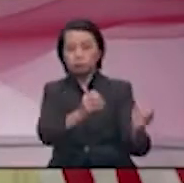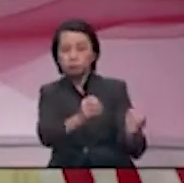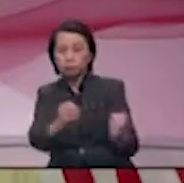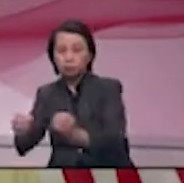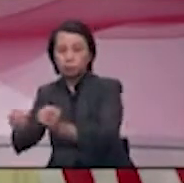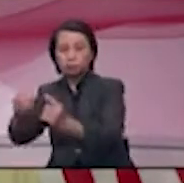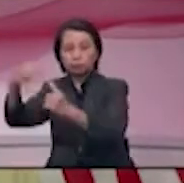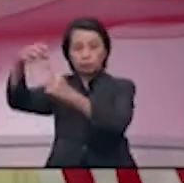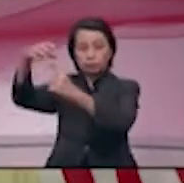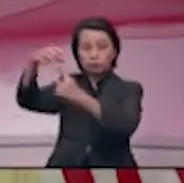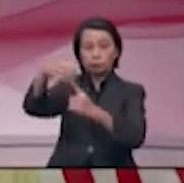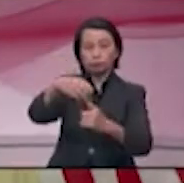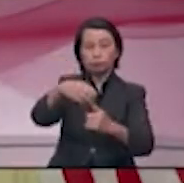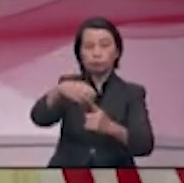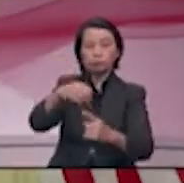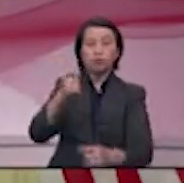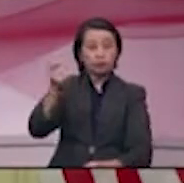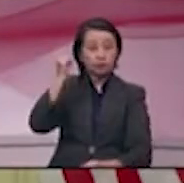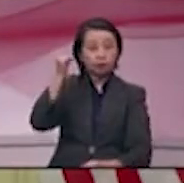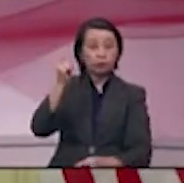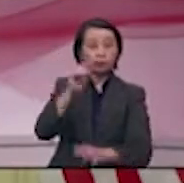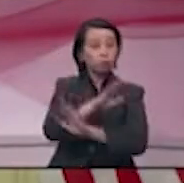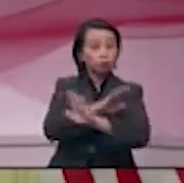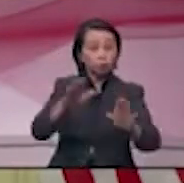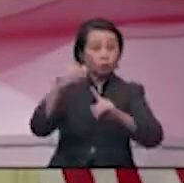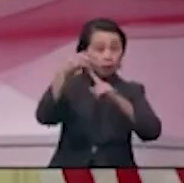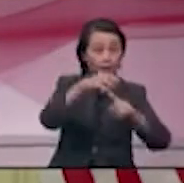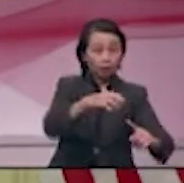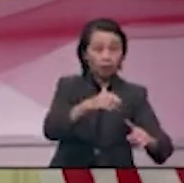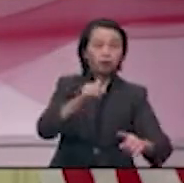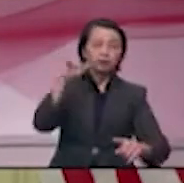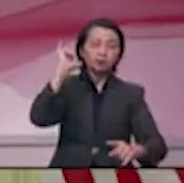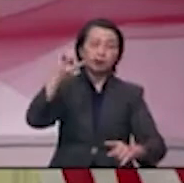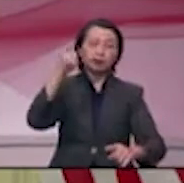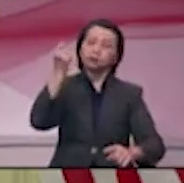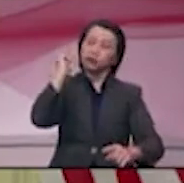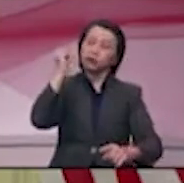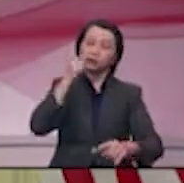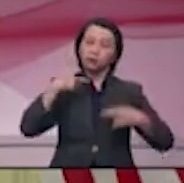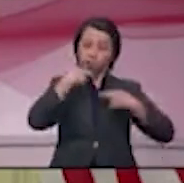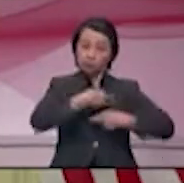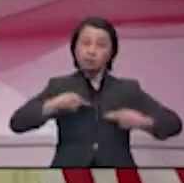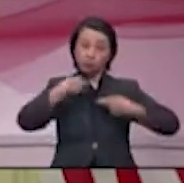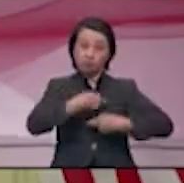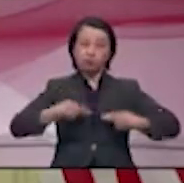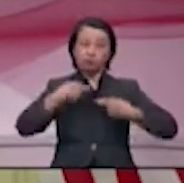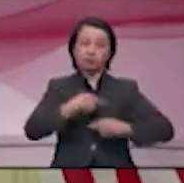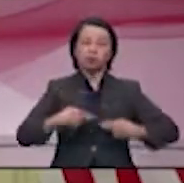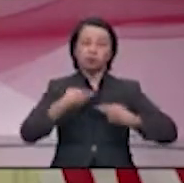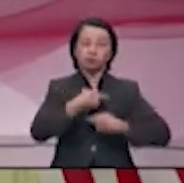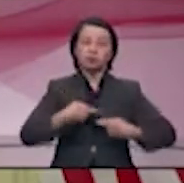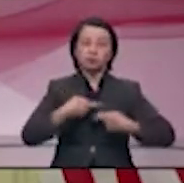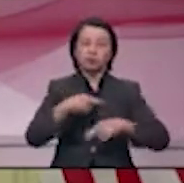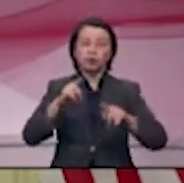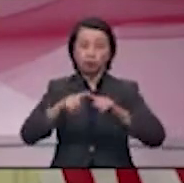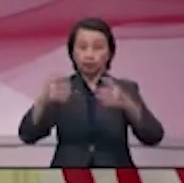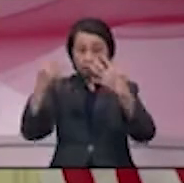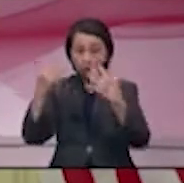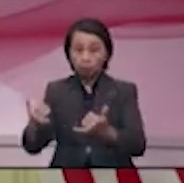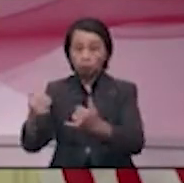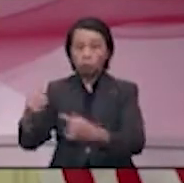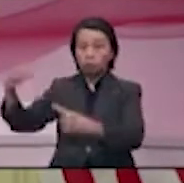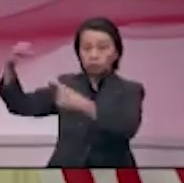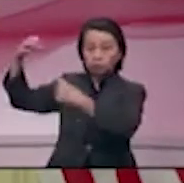kejohanan dan tradisi bukan kejohanan yang tadi rekreasi Sri ya tetapi ini